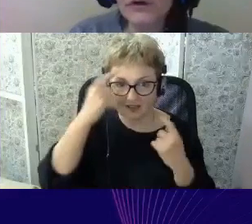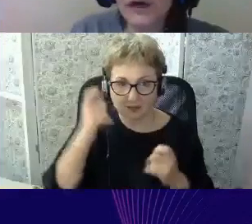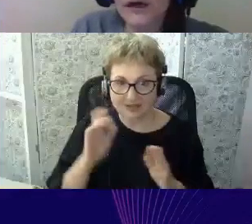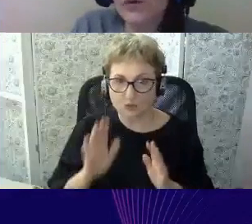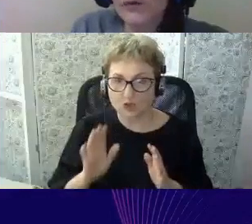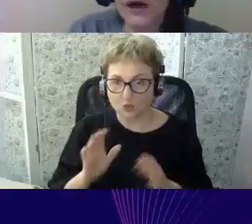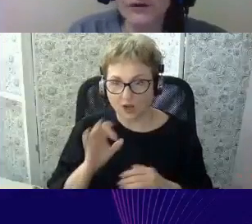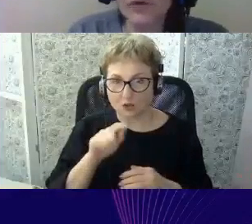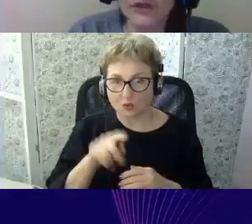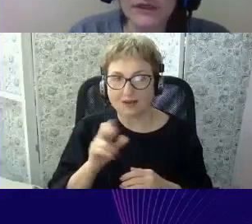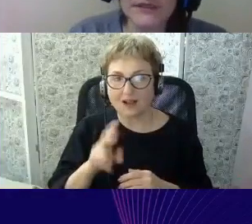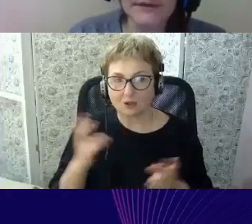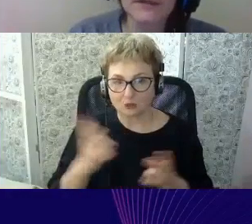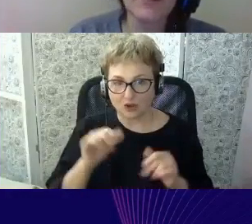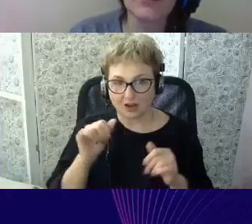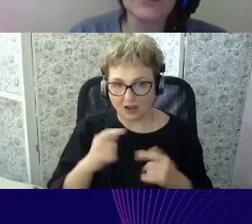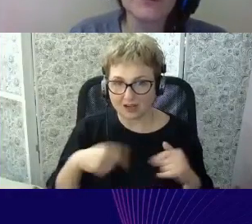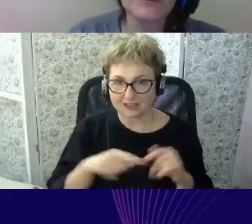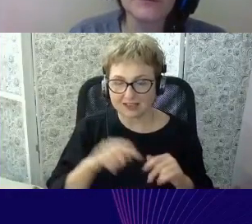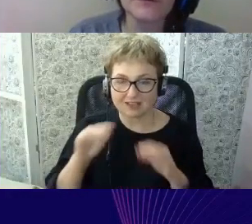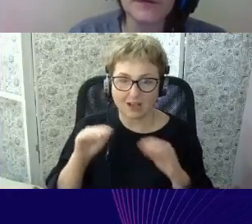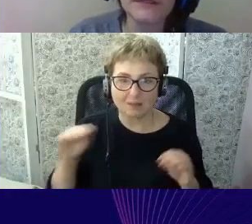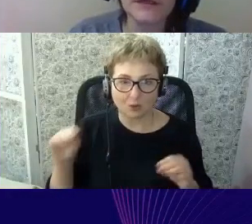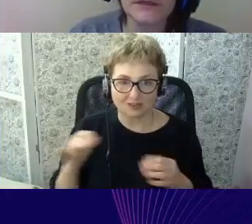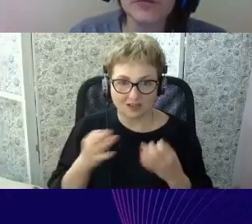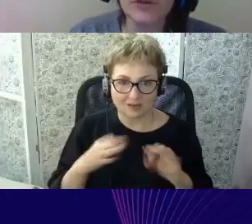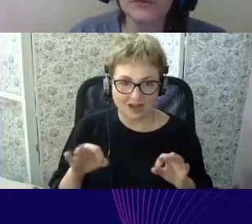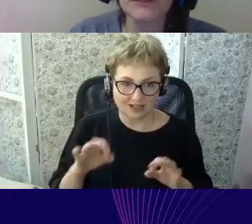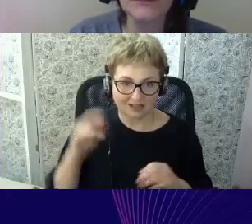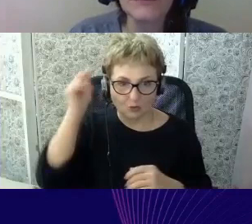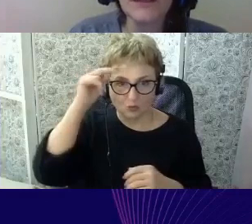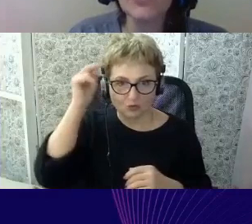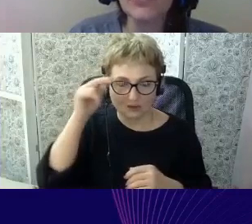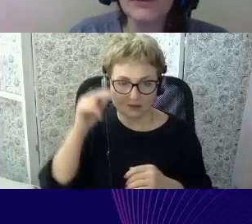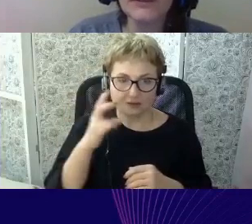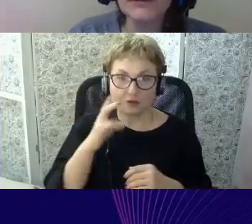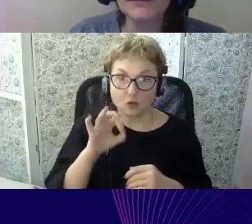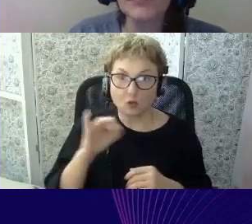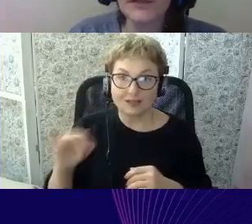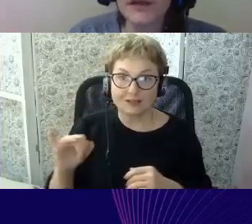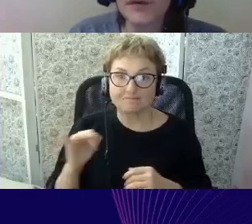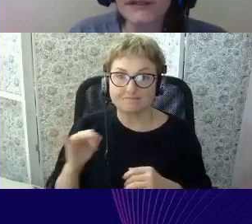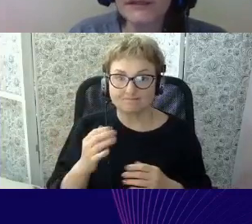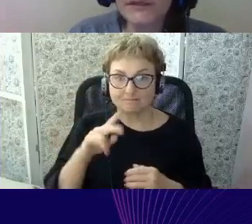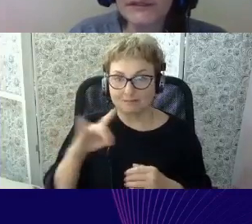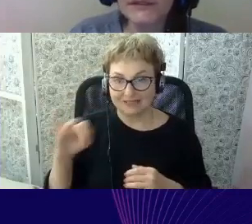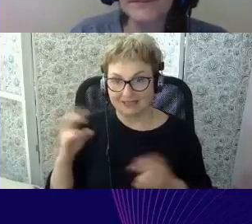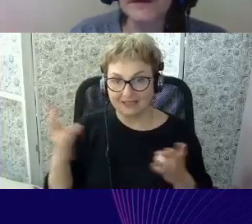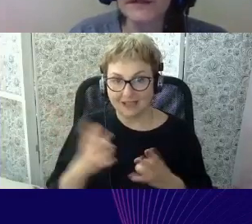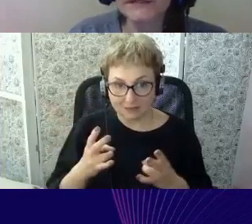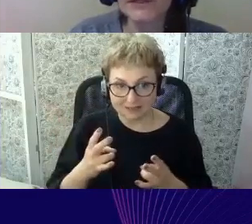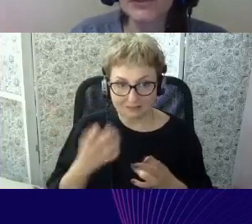информацию не только о том, как нужно организовать и оборудовать пространство учебное, да, но и при